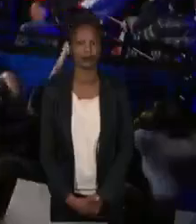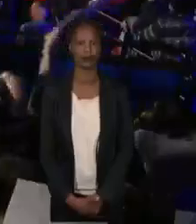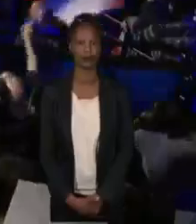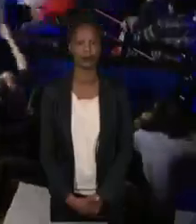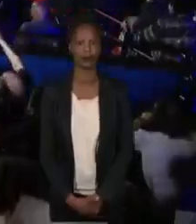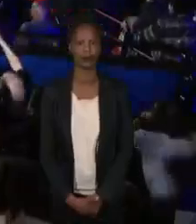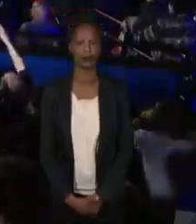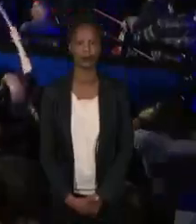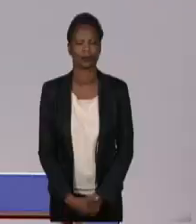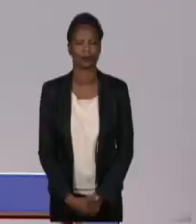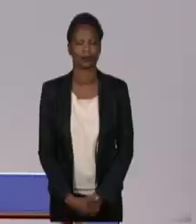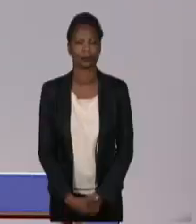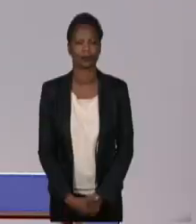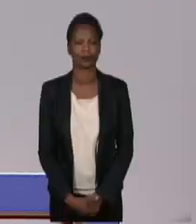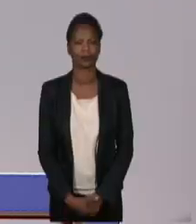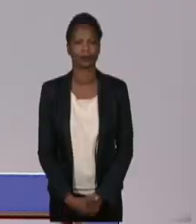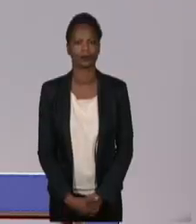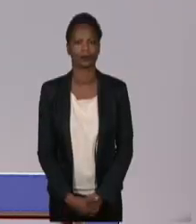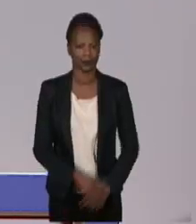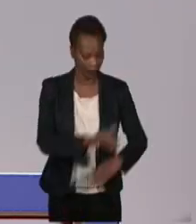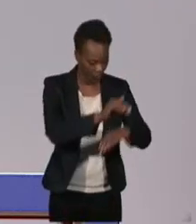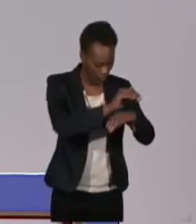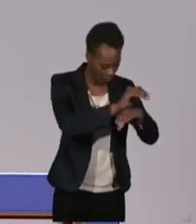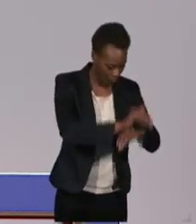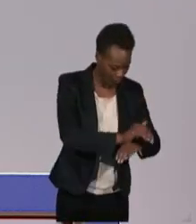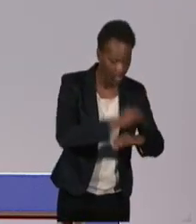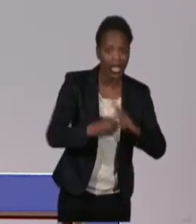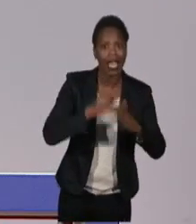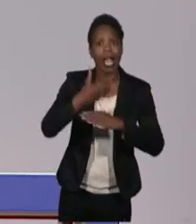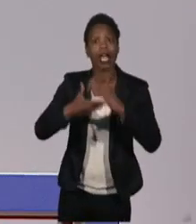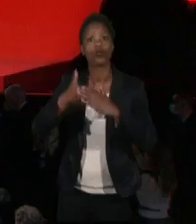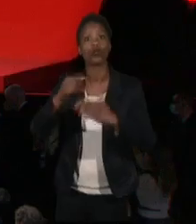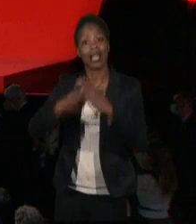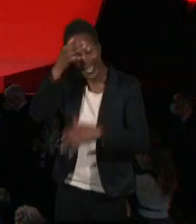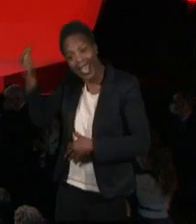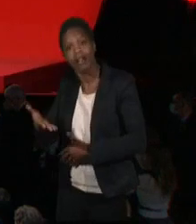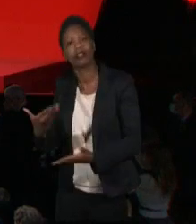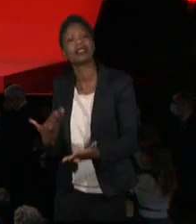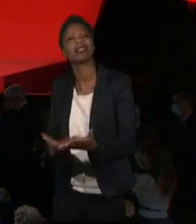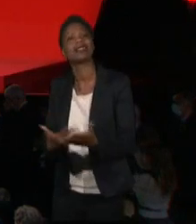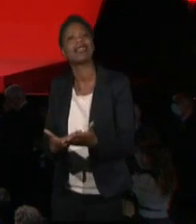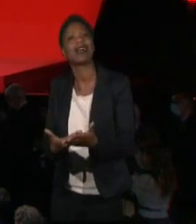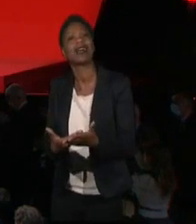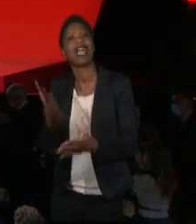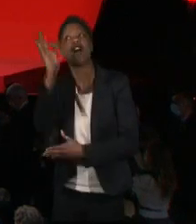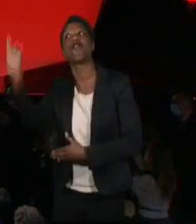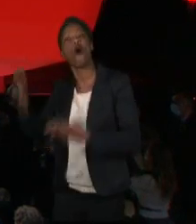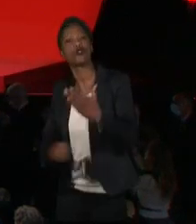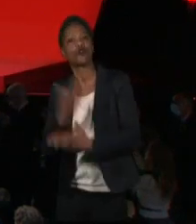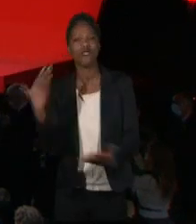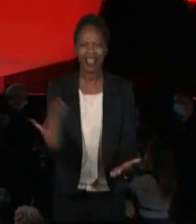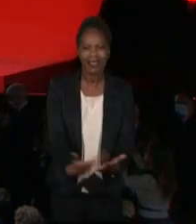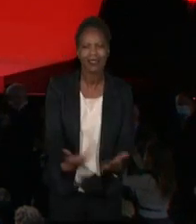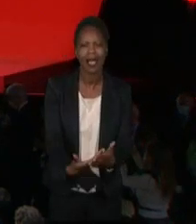Oui, protéger, reconstruire, mais aussi réinventer, c'est ça la nouvelle France. Oui, mes chers compatriotes, la